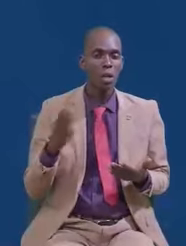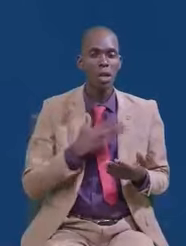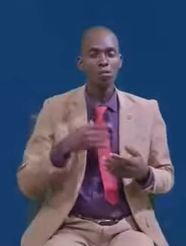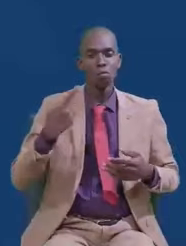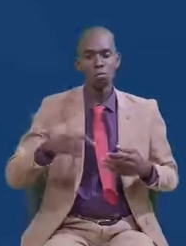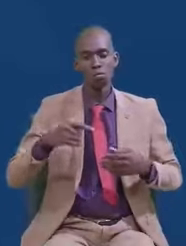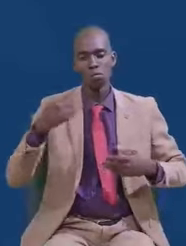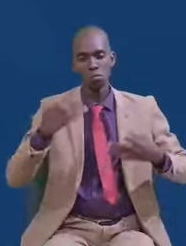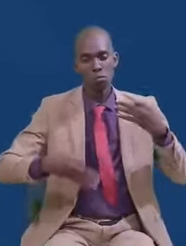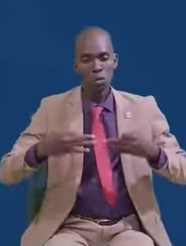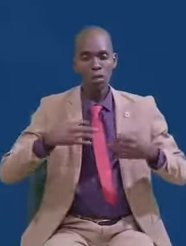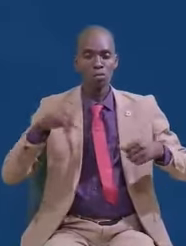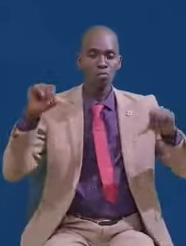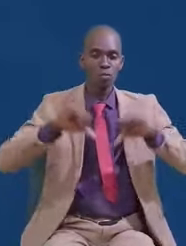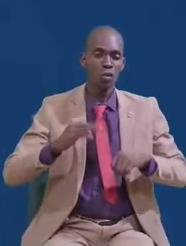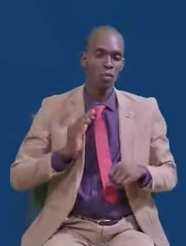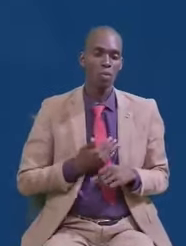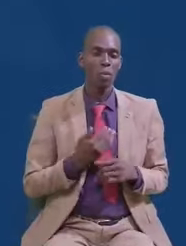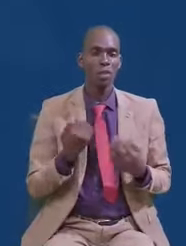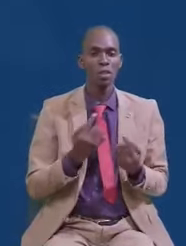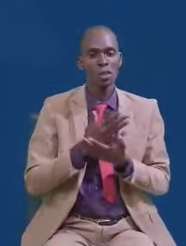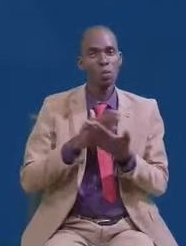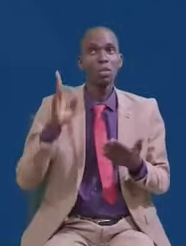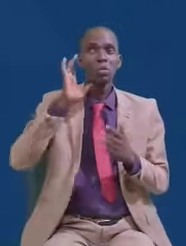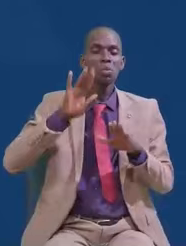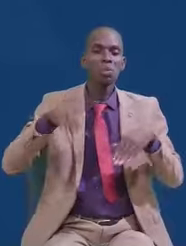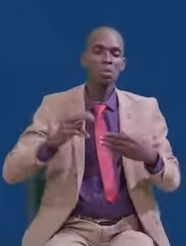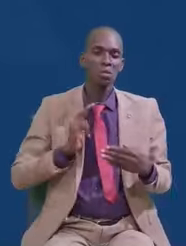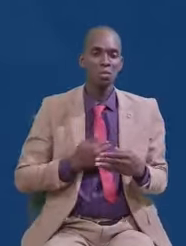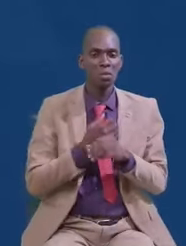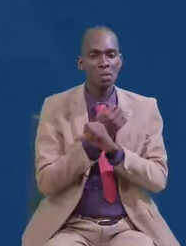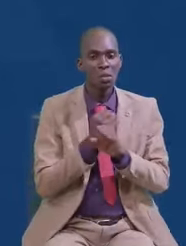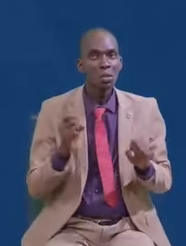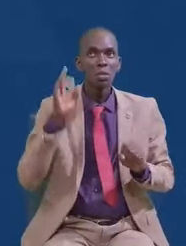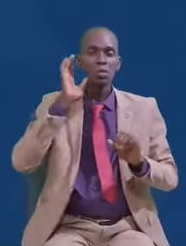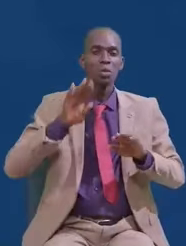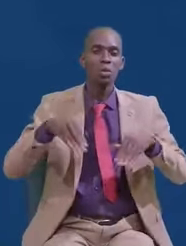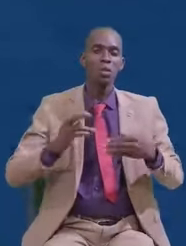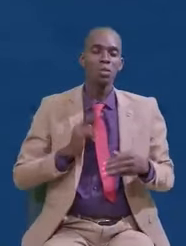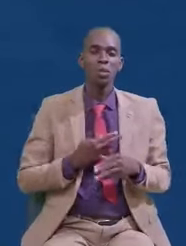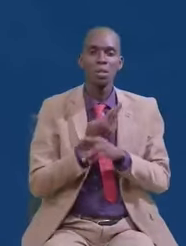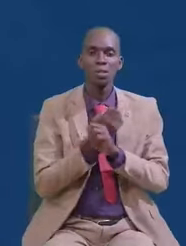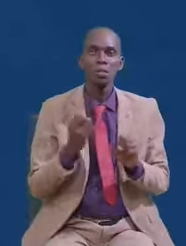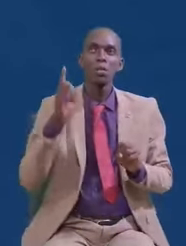nous donner le salut. Il va nous donner la rédemption. Il va nous donner le pardon.